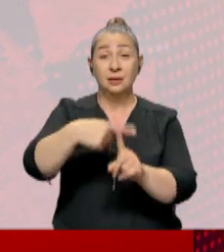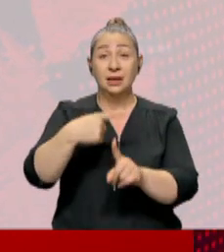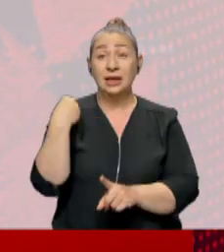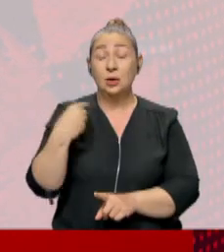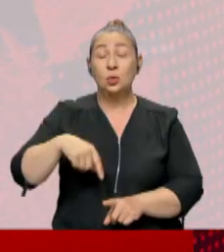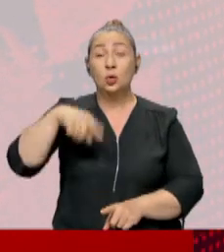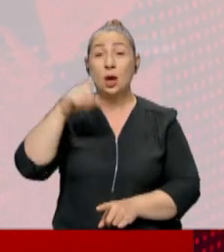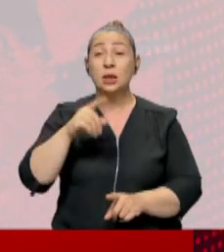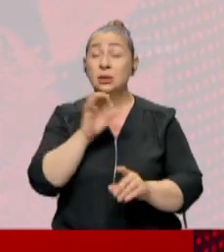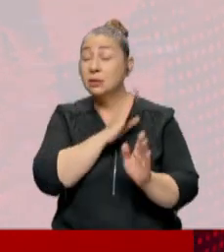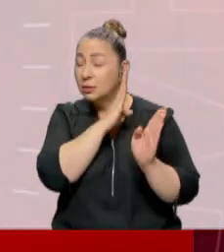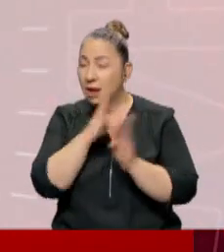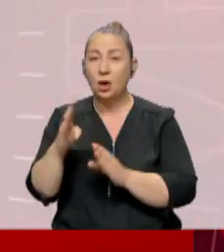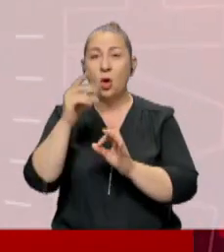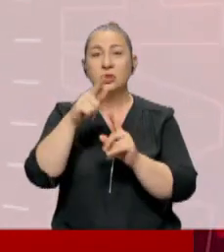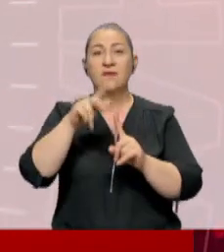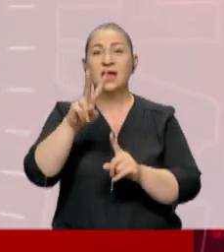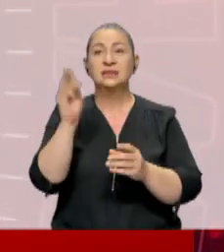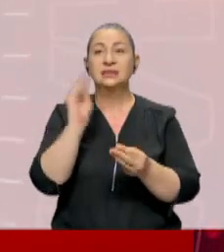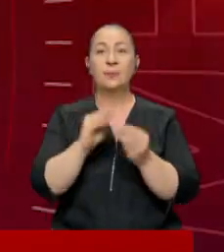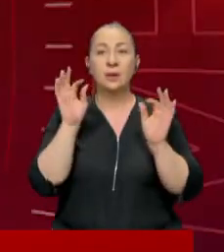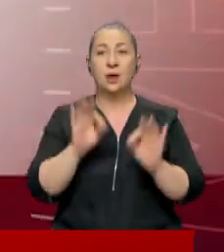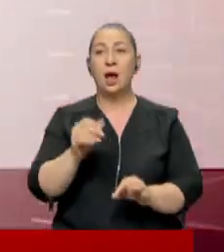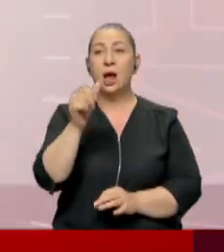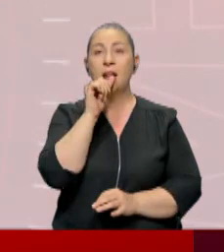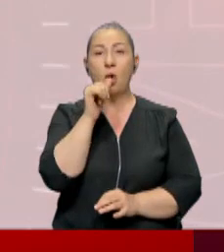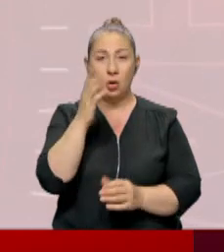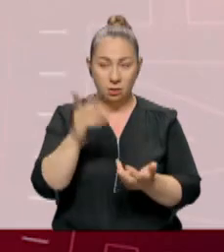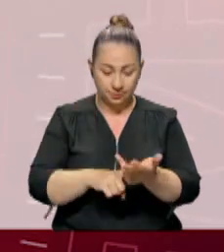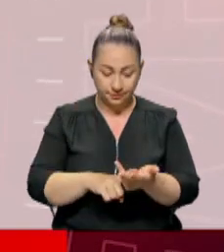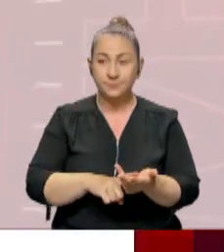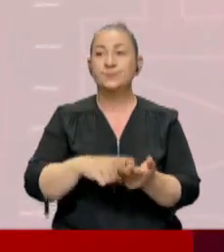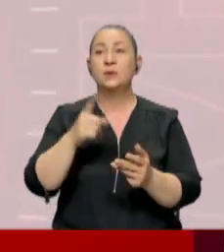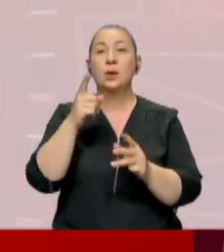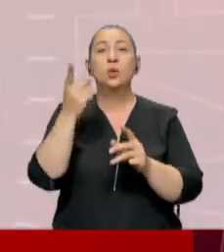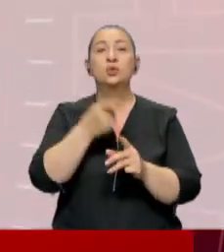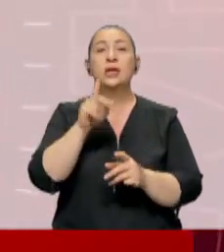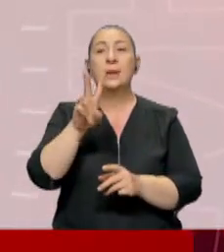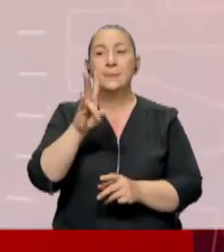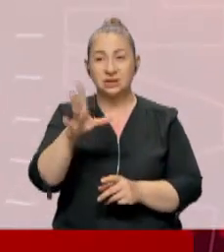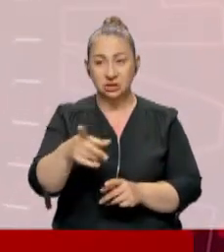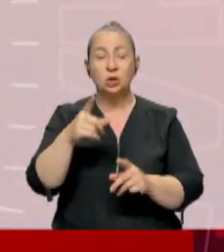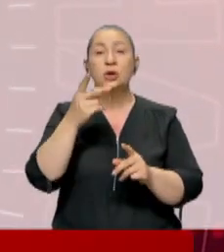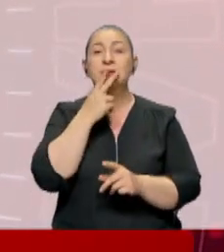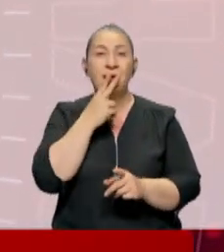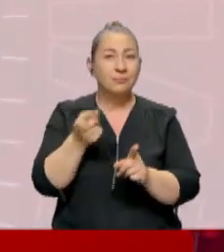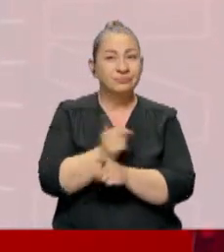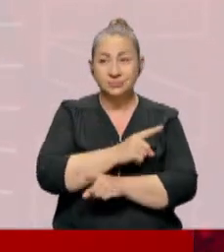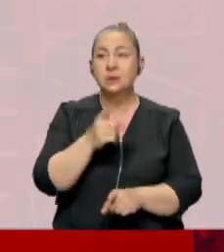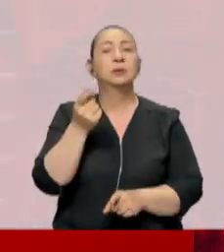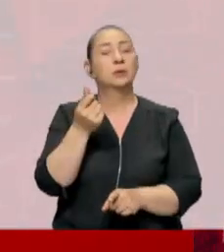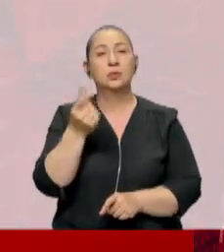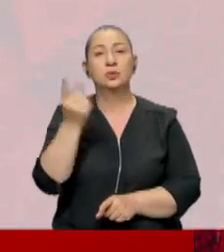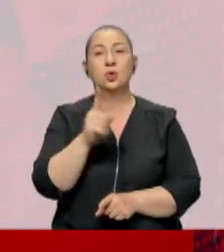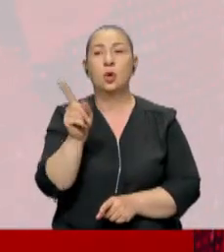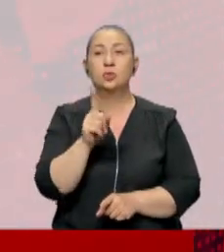yeni güne doğrudan öteleme zammıyla girilen ürünler var alkollü içeceklerdeki ÖTV yüzde yirmi beş tütün ürünlerindeki